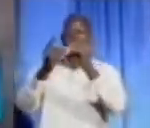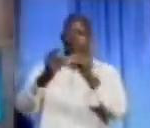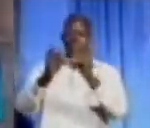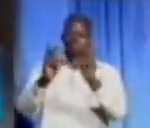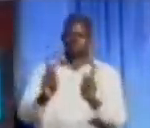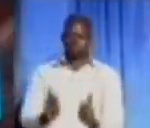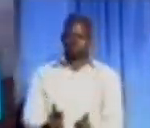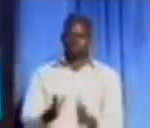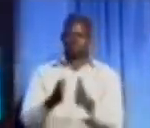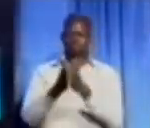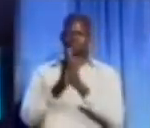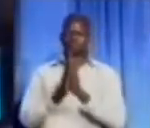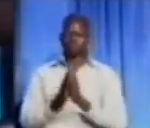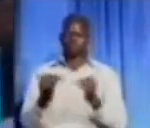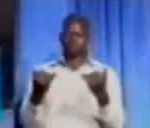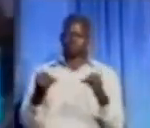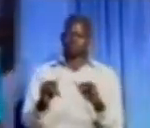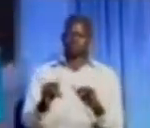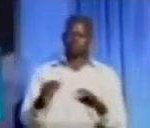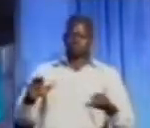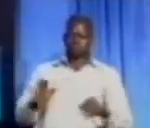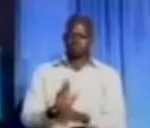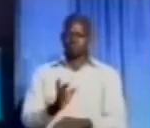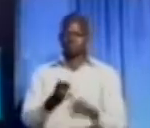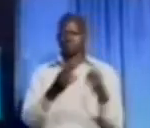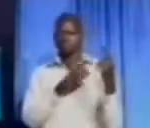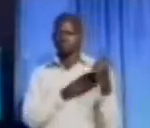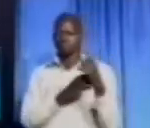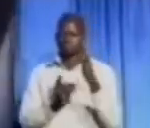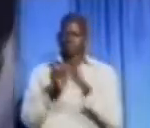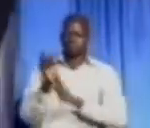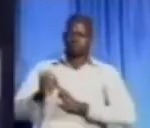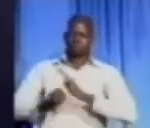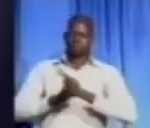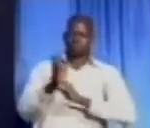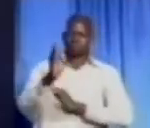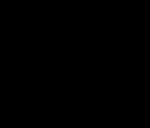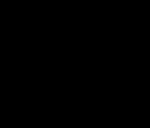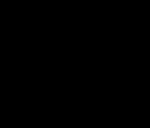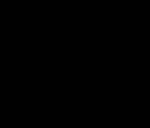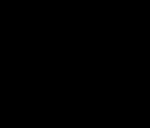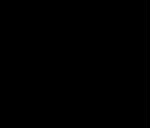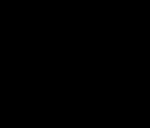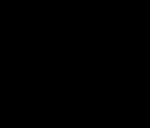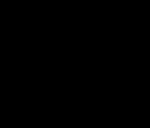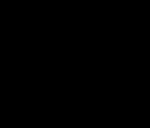pour jouer pleinement leur partition dans le développement économique du Burkina Faso.